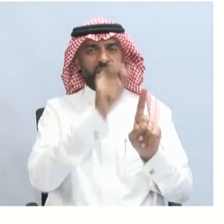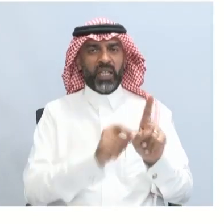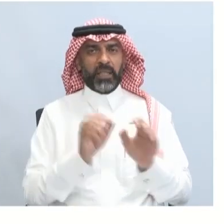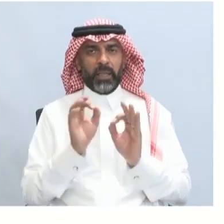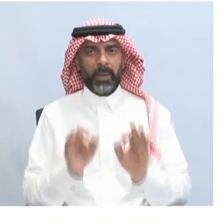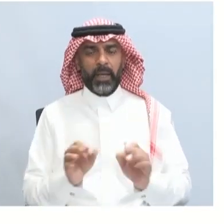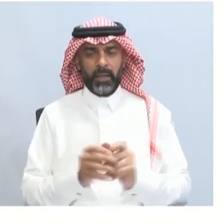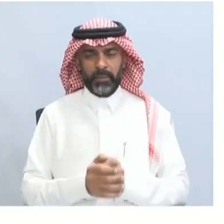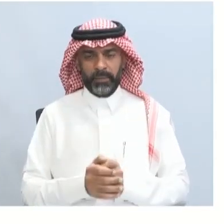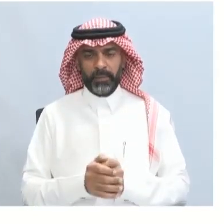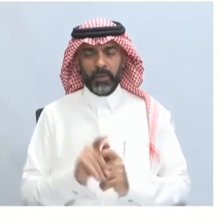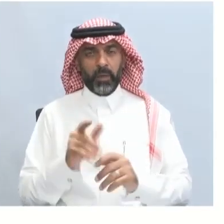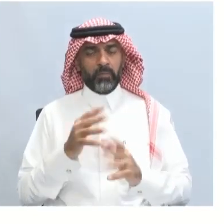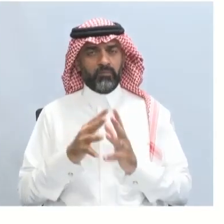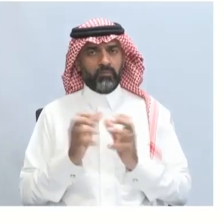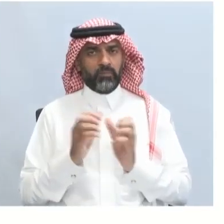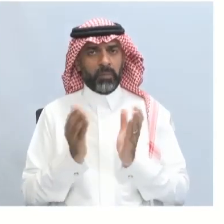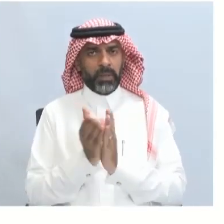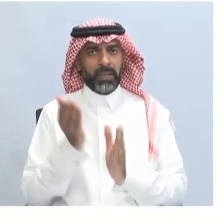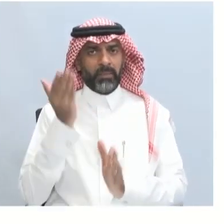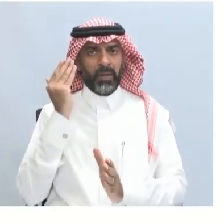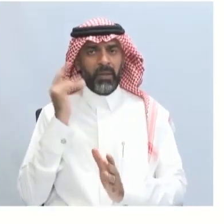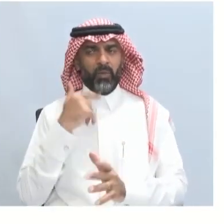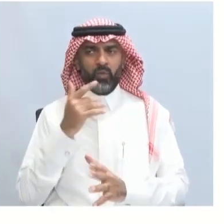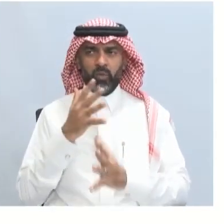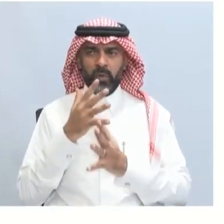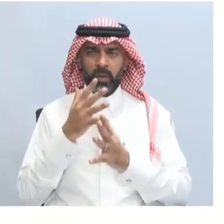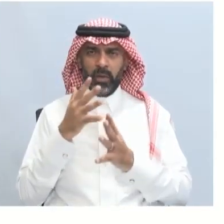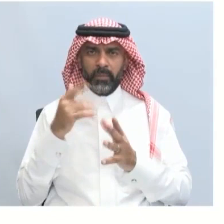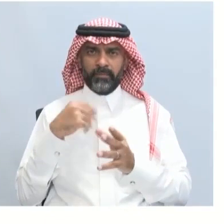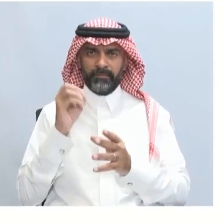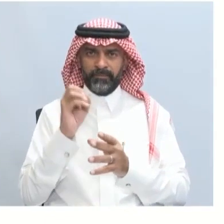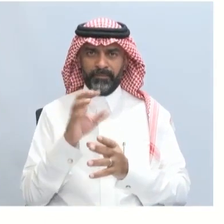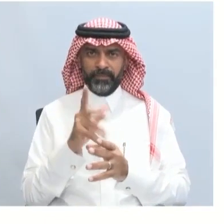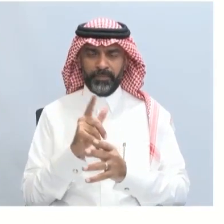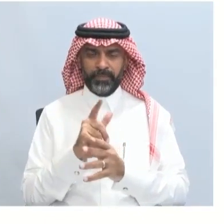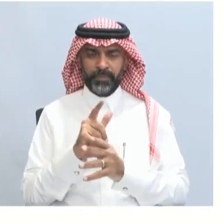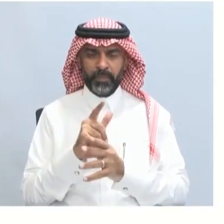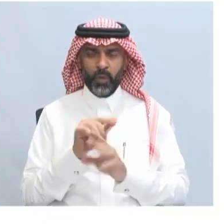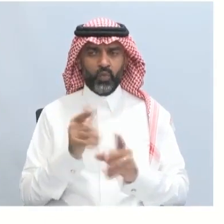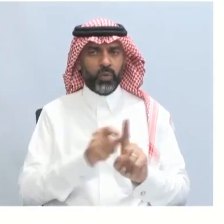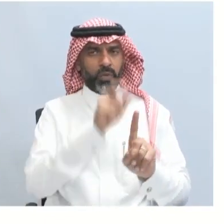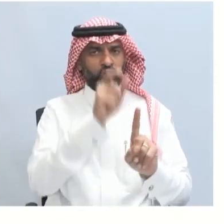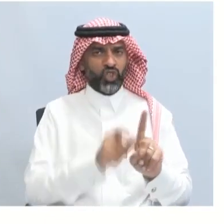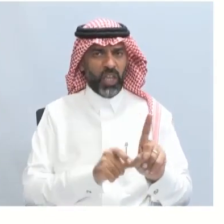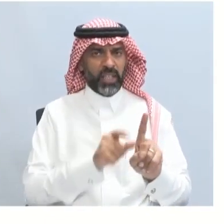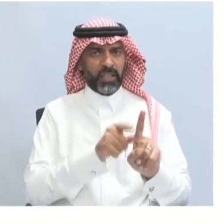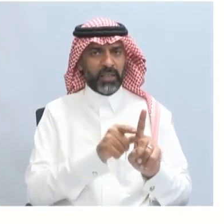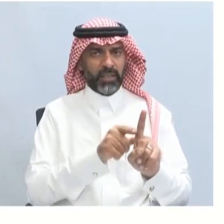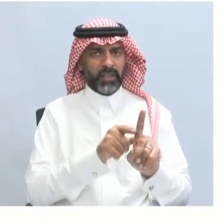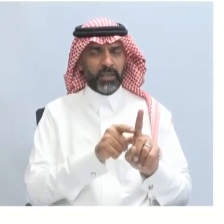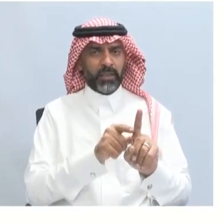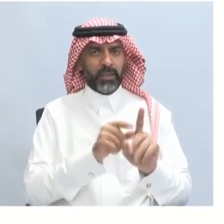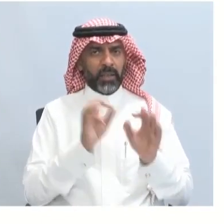وقد بينا في الدرس الماضي جمله من جانب ماهيه الشخص الطبيعي وكذلك